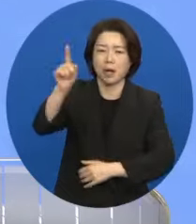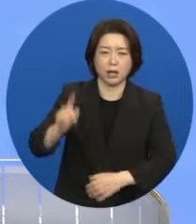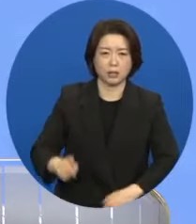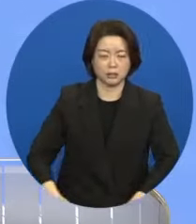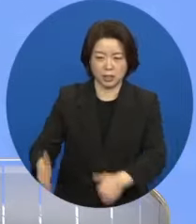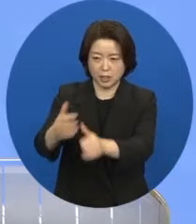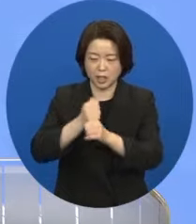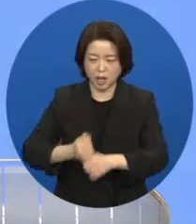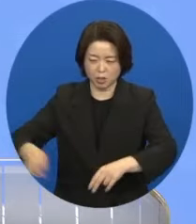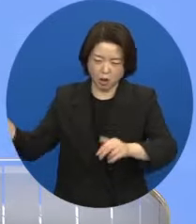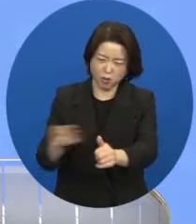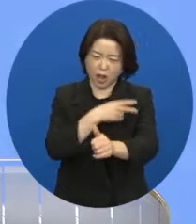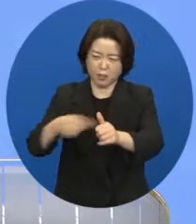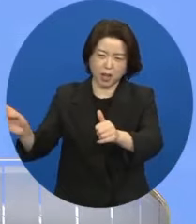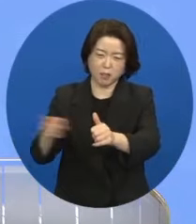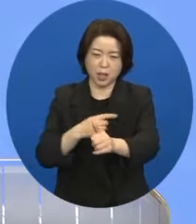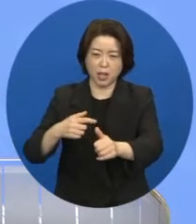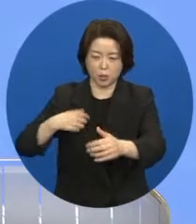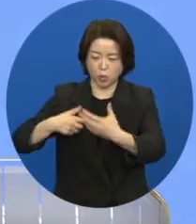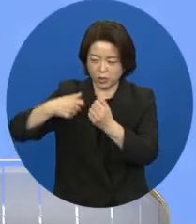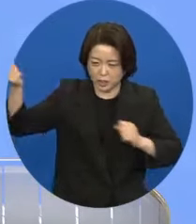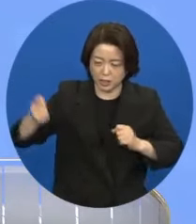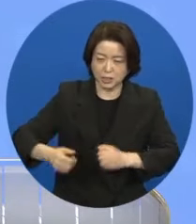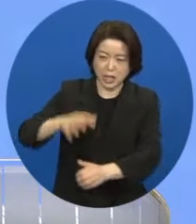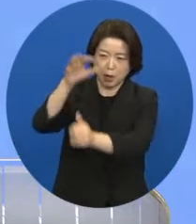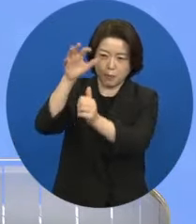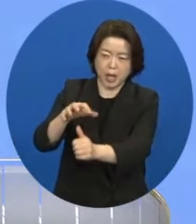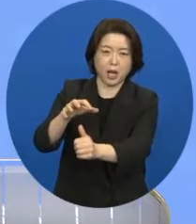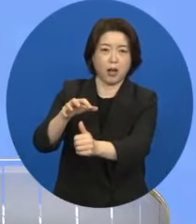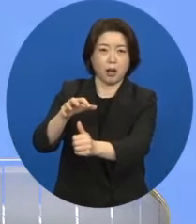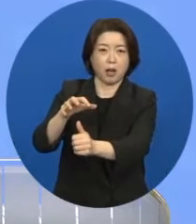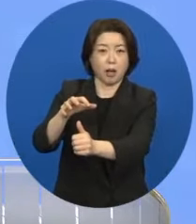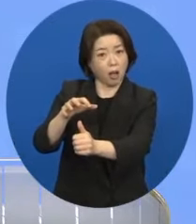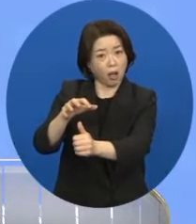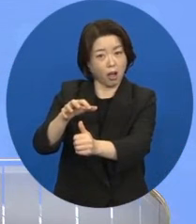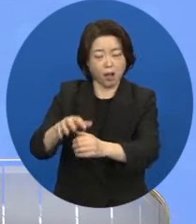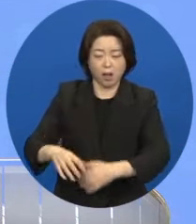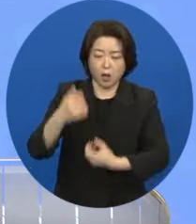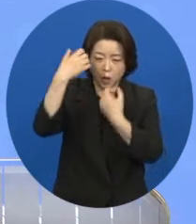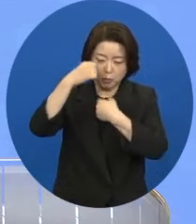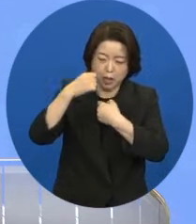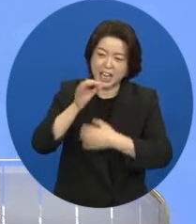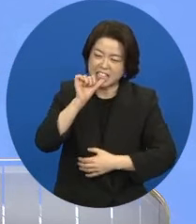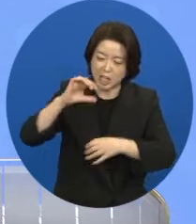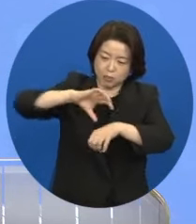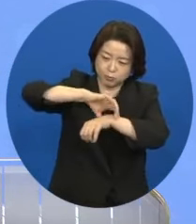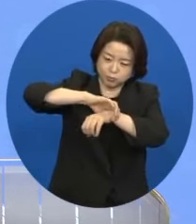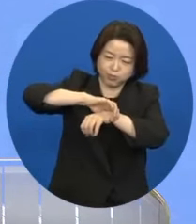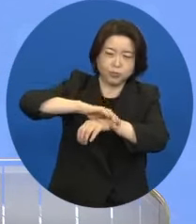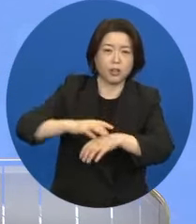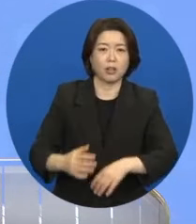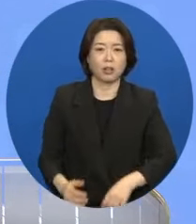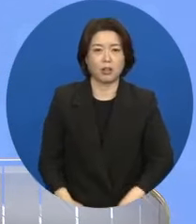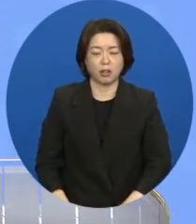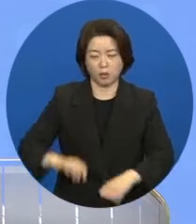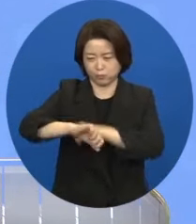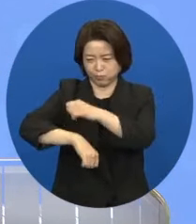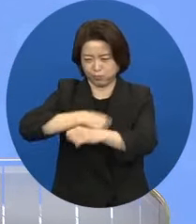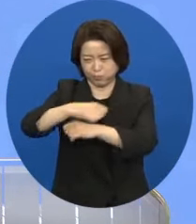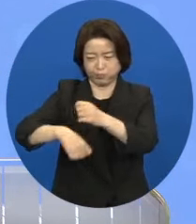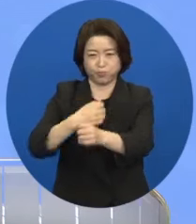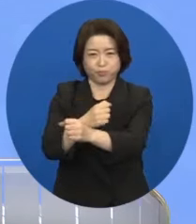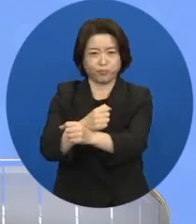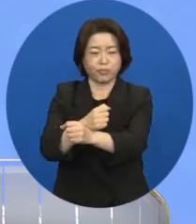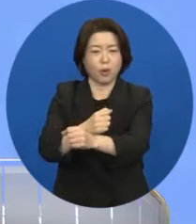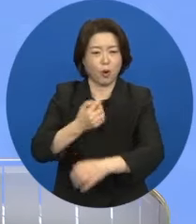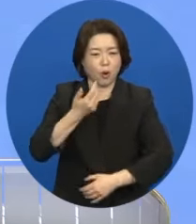하고 옷을 찢어서 결국 감옥에 가두게 됩니다 발에는 쇠사슬이 묶이게 되고 참 억울한 일을 당하게 된